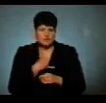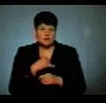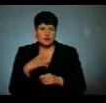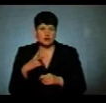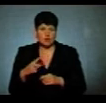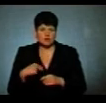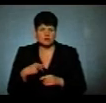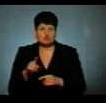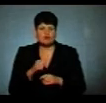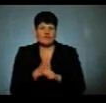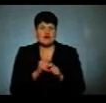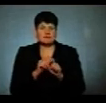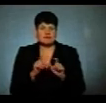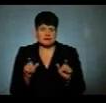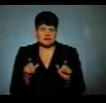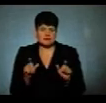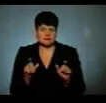дочка, що в аптеці